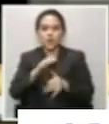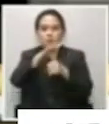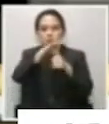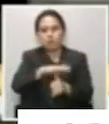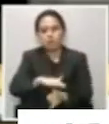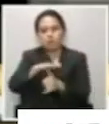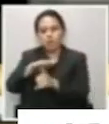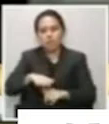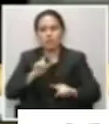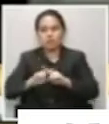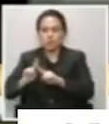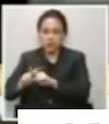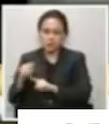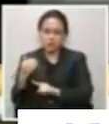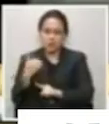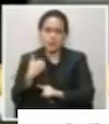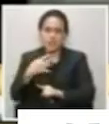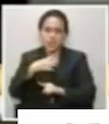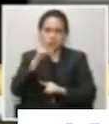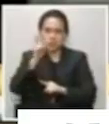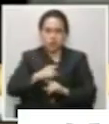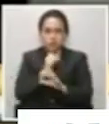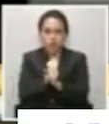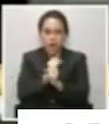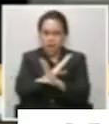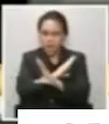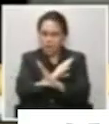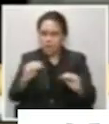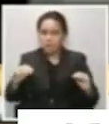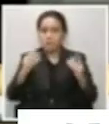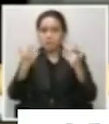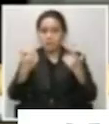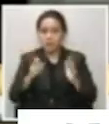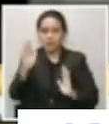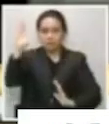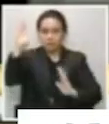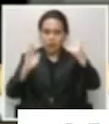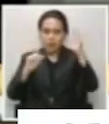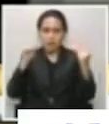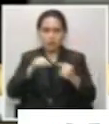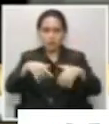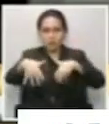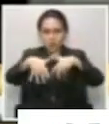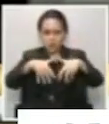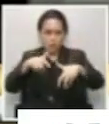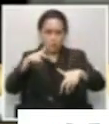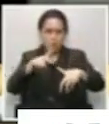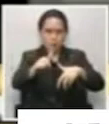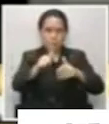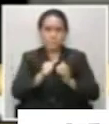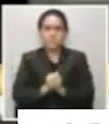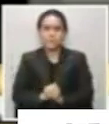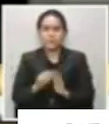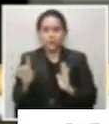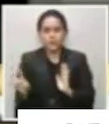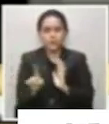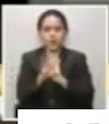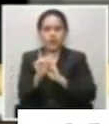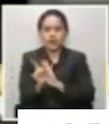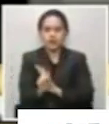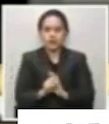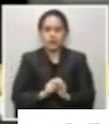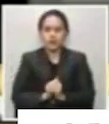ให้หมดไปแล้วให้อำนาจอธิปไตยเป็นของปวงชนอย่างแท้จริงท้ายที่สุดครับท่านประธ